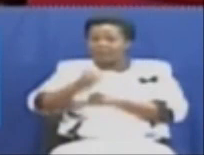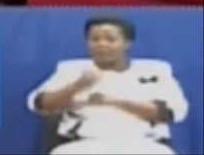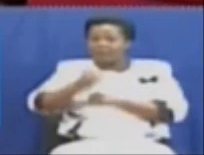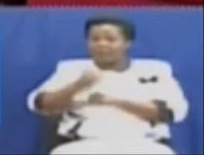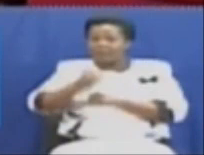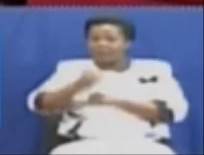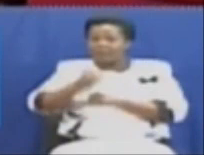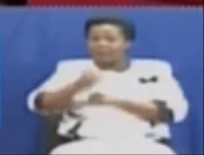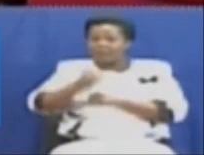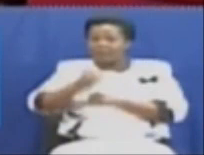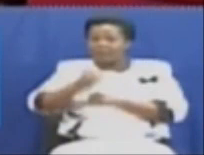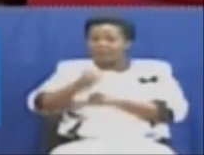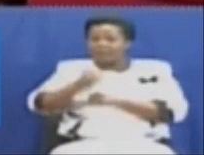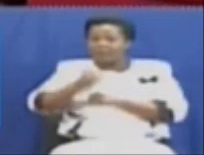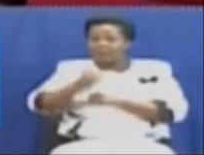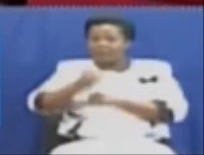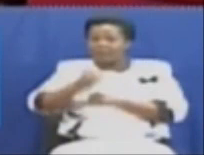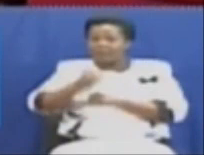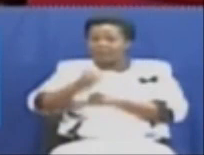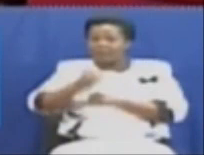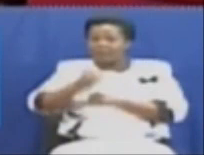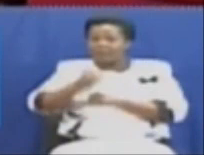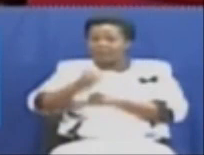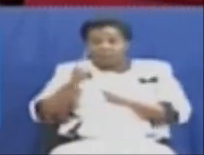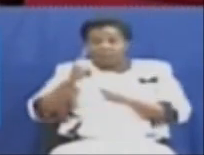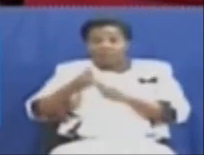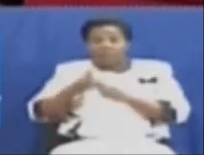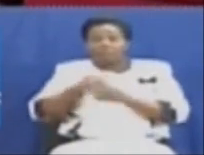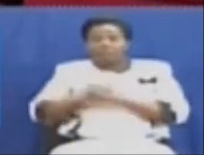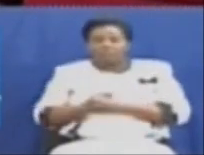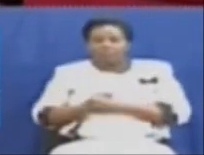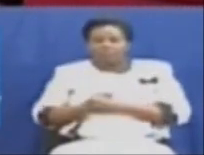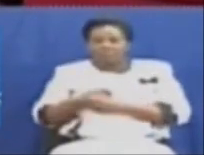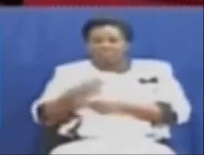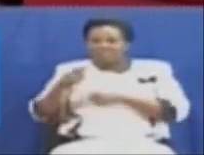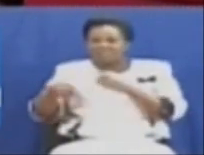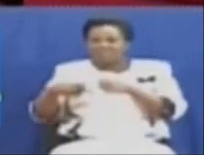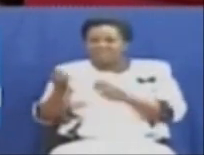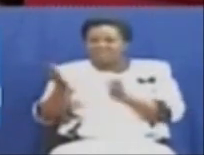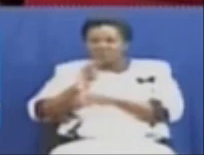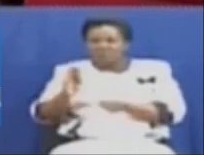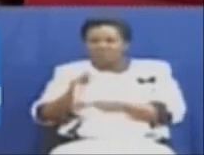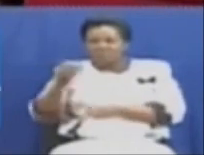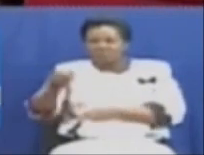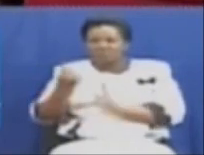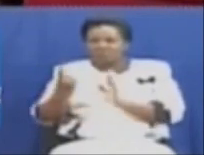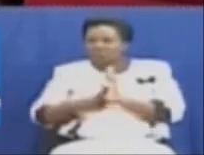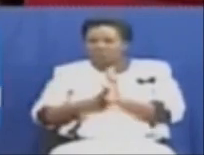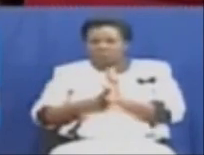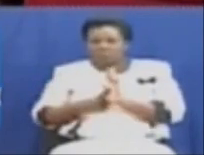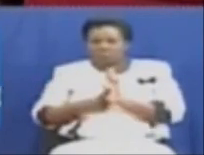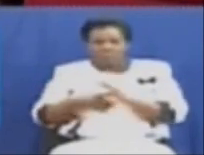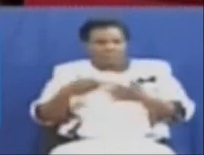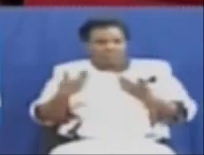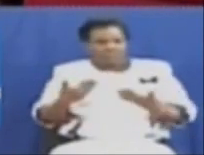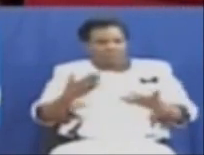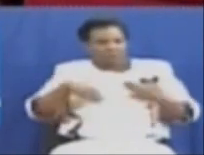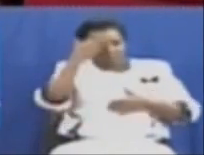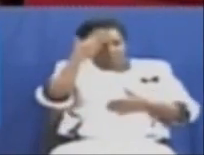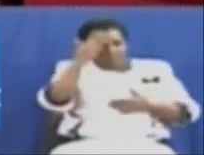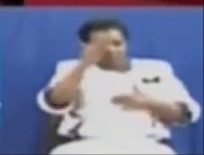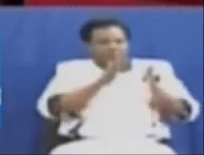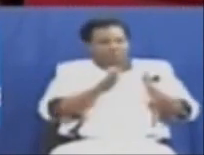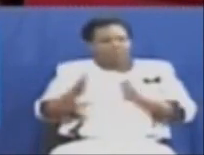katika maeneo mengi ya nchi yetu, lakini Mheshimiwa Waziri Mkuu, bado nguzo hizo zimeendelea kulala chini na zingine hazijafungiwa